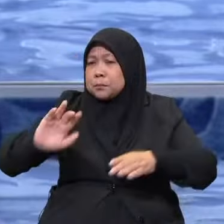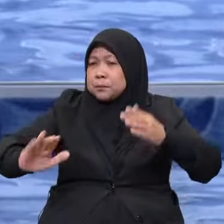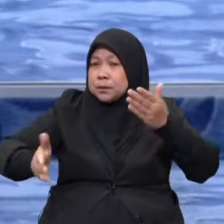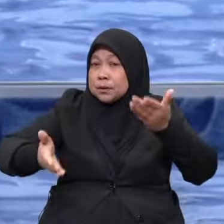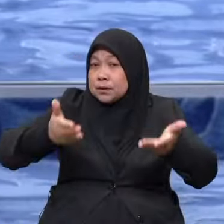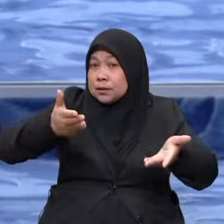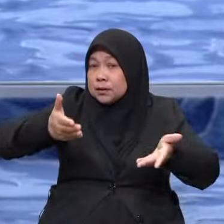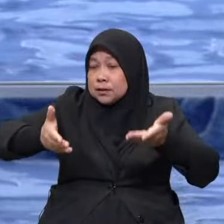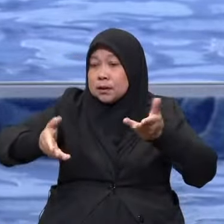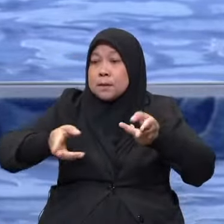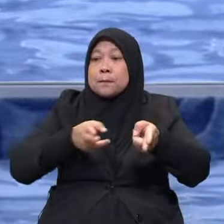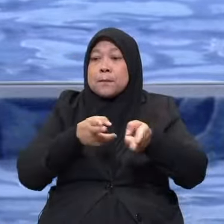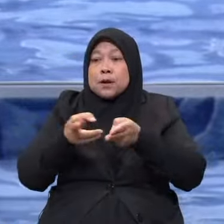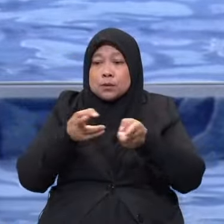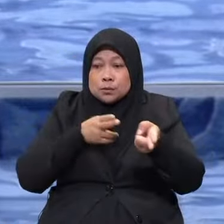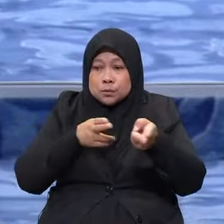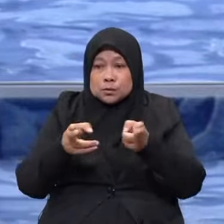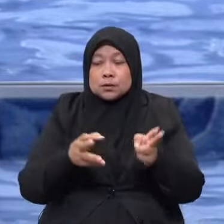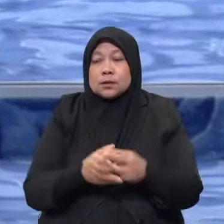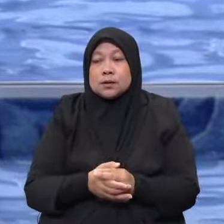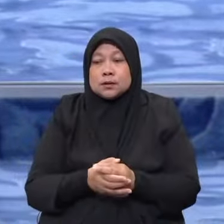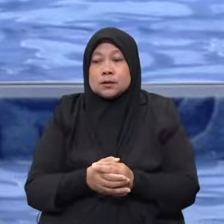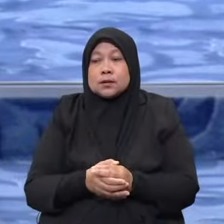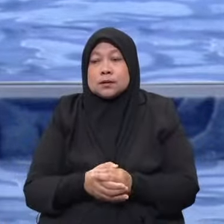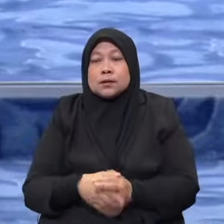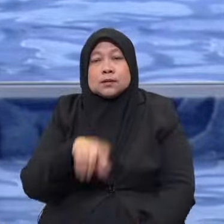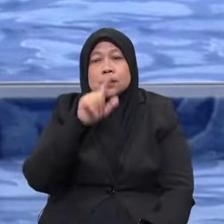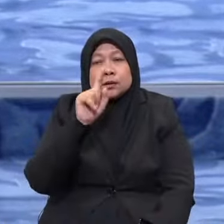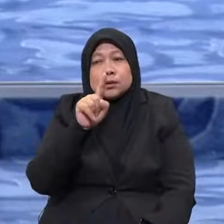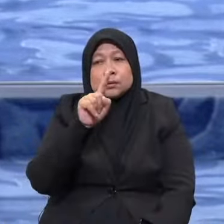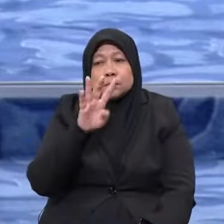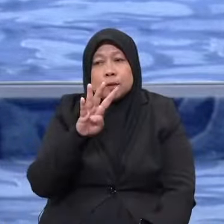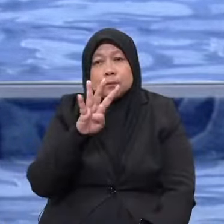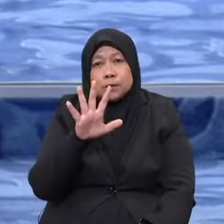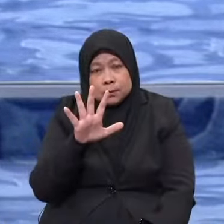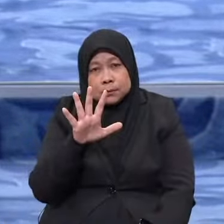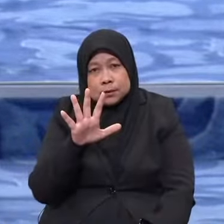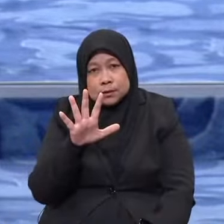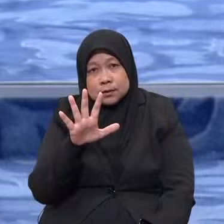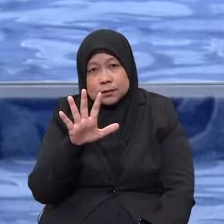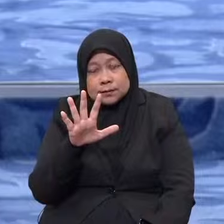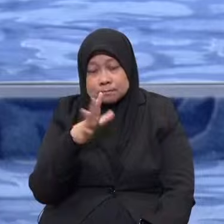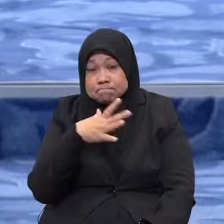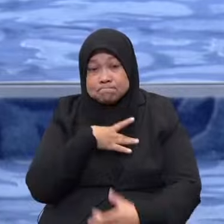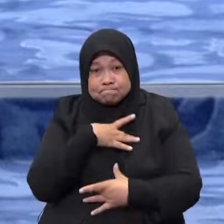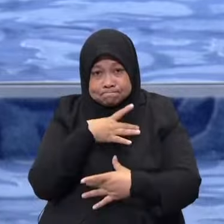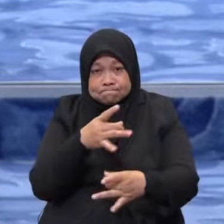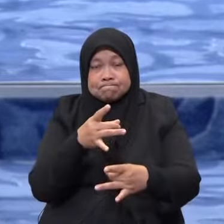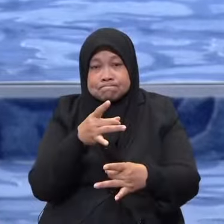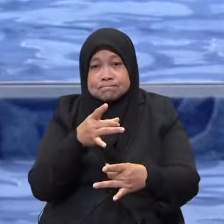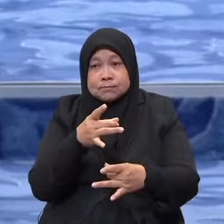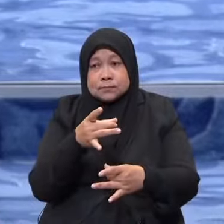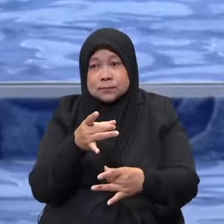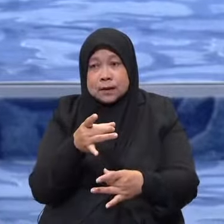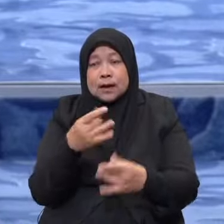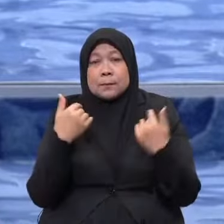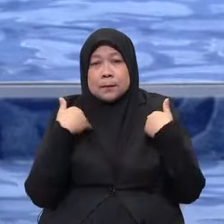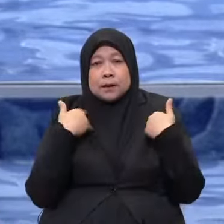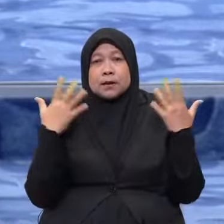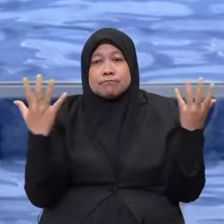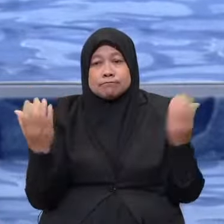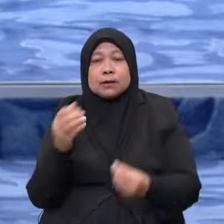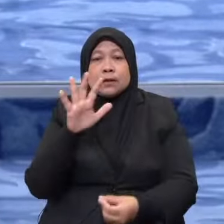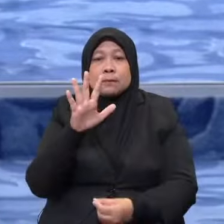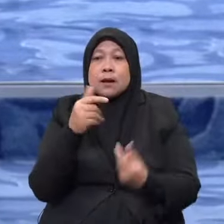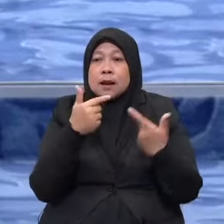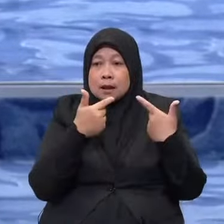pertimbangan pengurusan sekitar 145 yang berminat. Akhirnya 5 yang